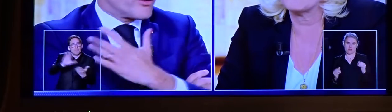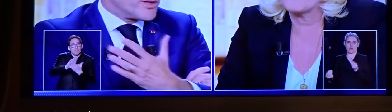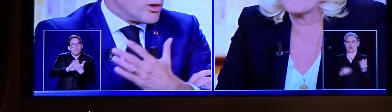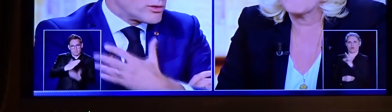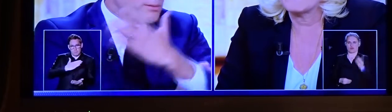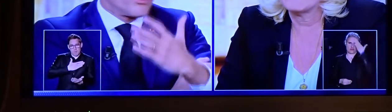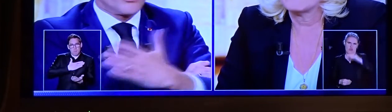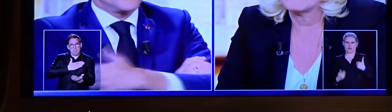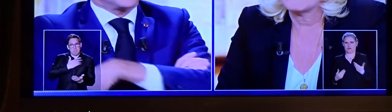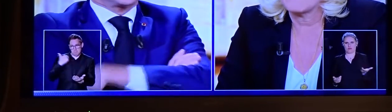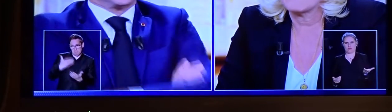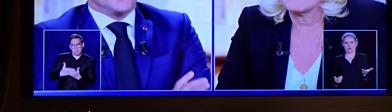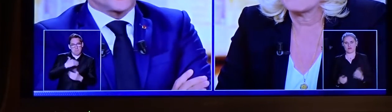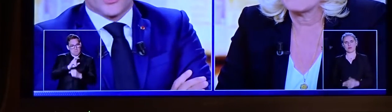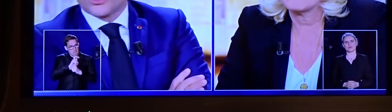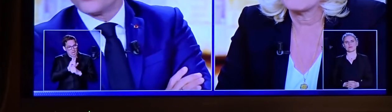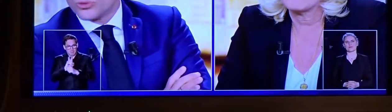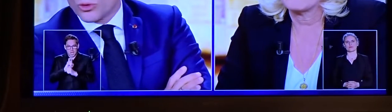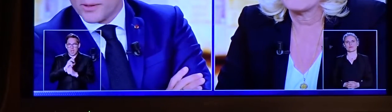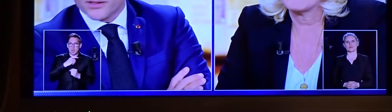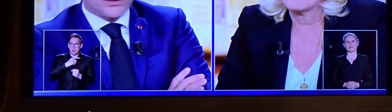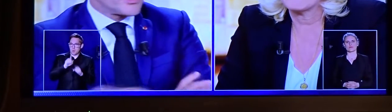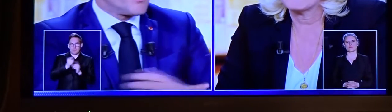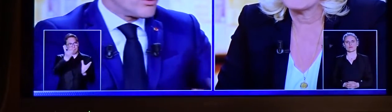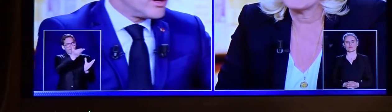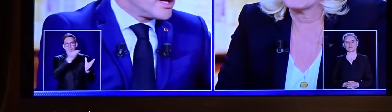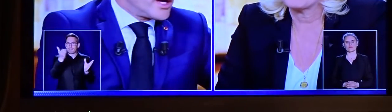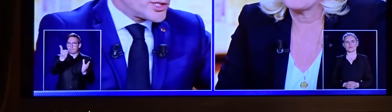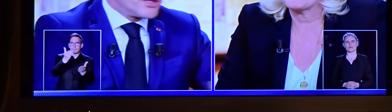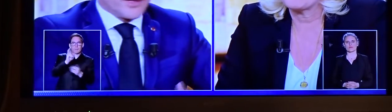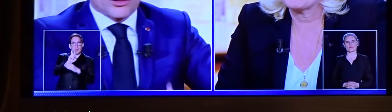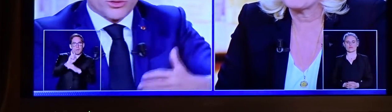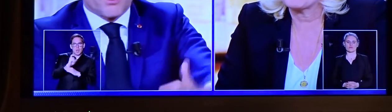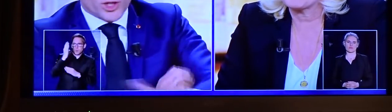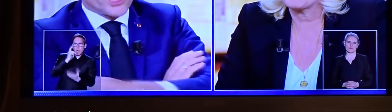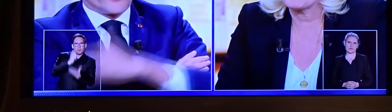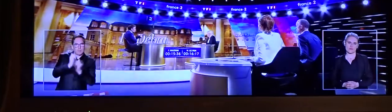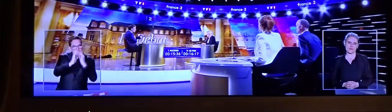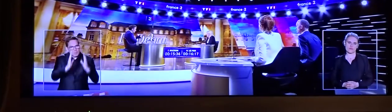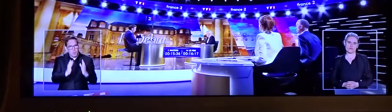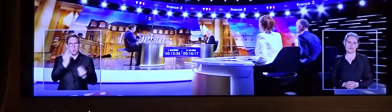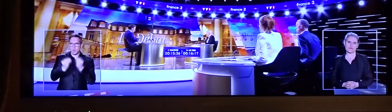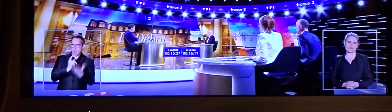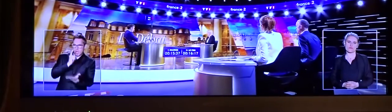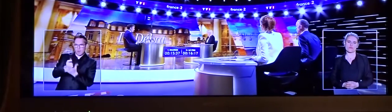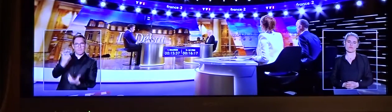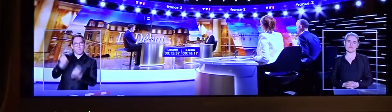des prêts devant des banques pour, et j'en ai eu comme tous nos compatriotes qui, pour acheter une maison, qui pour acheter un véhicule, si